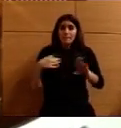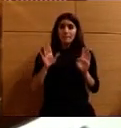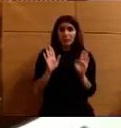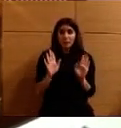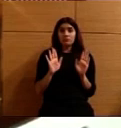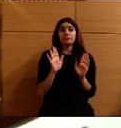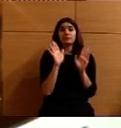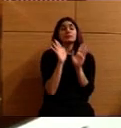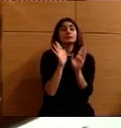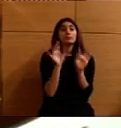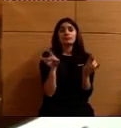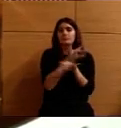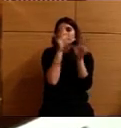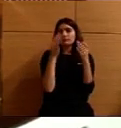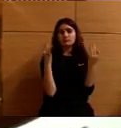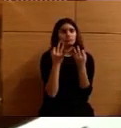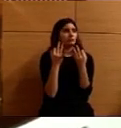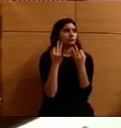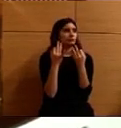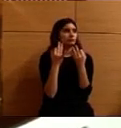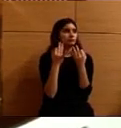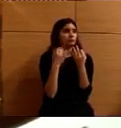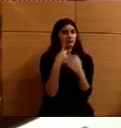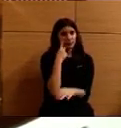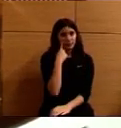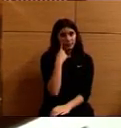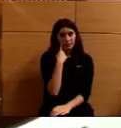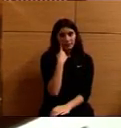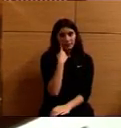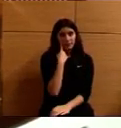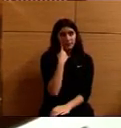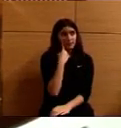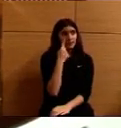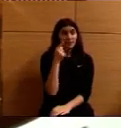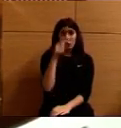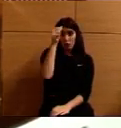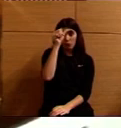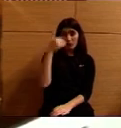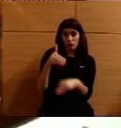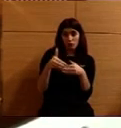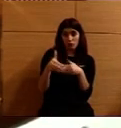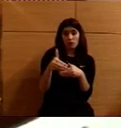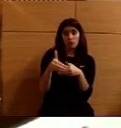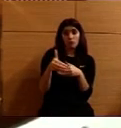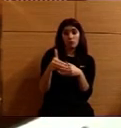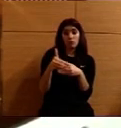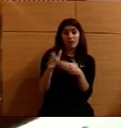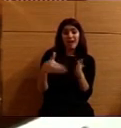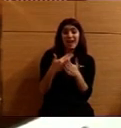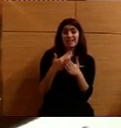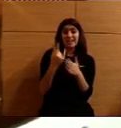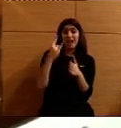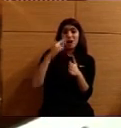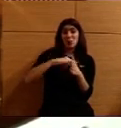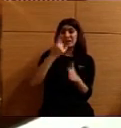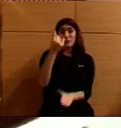Però el que sí que està clar és que, miren, este diumenge a este dilluns, en